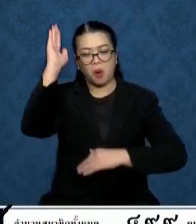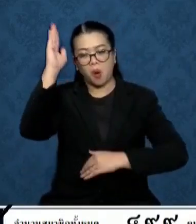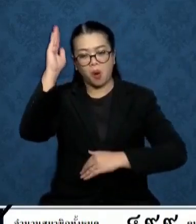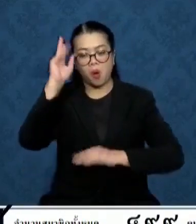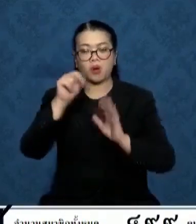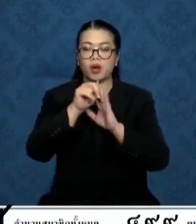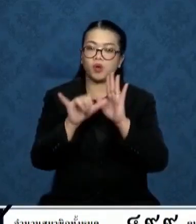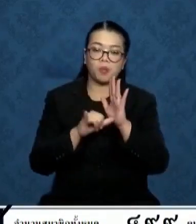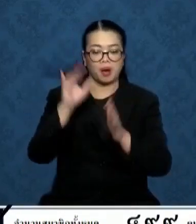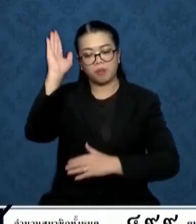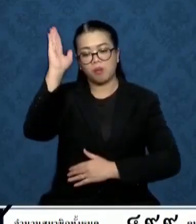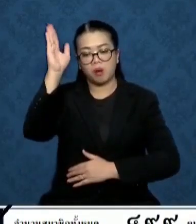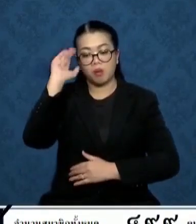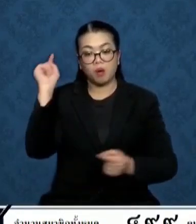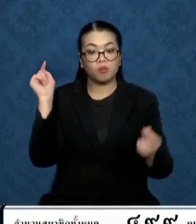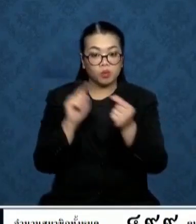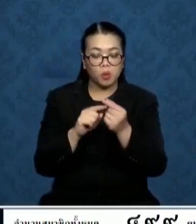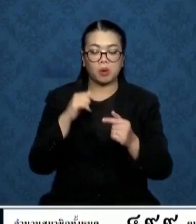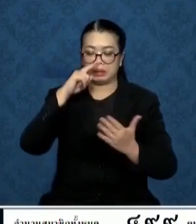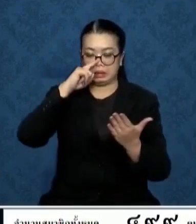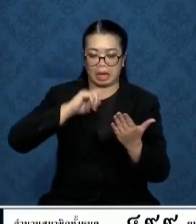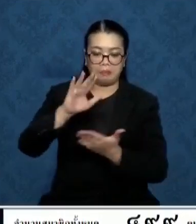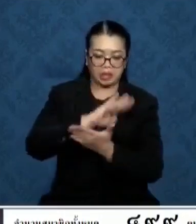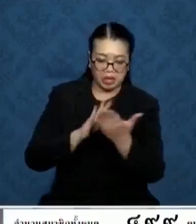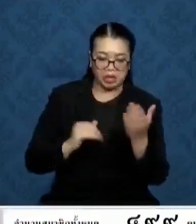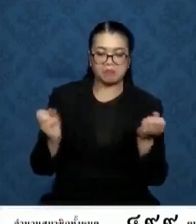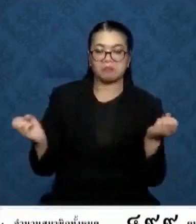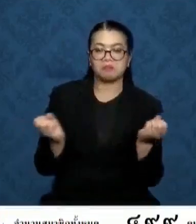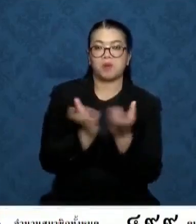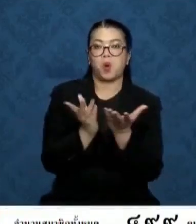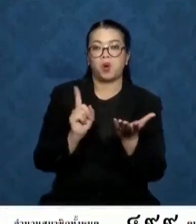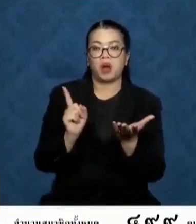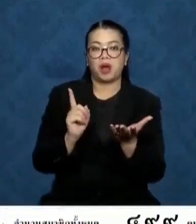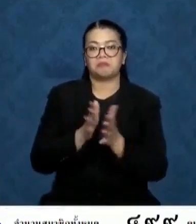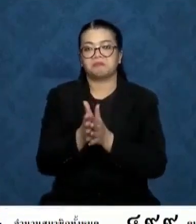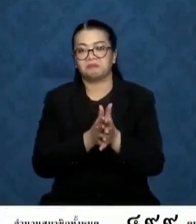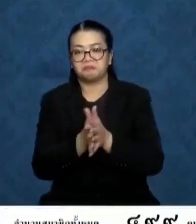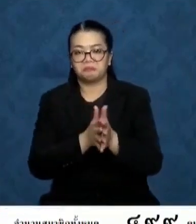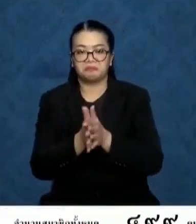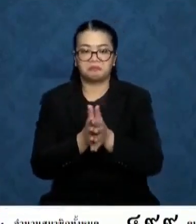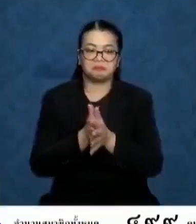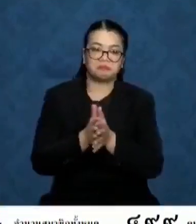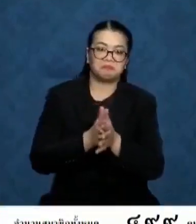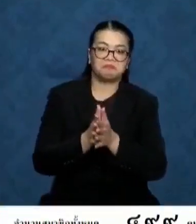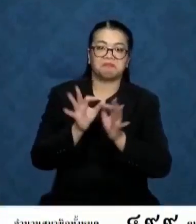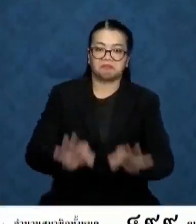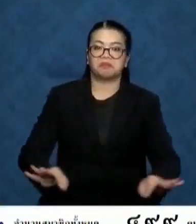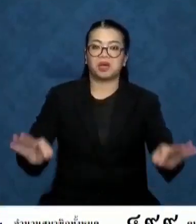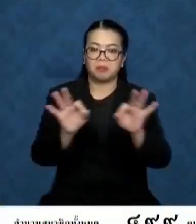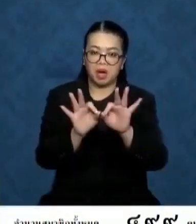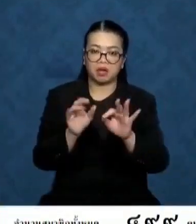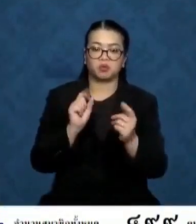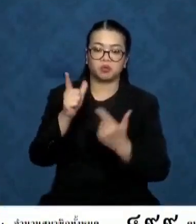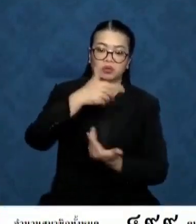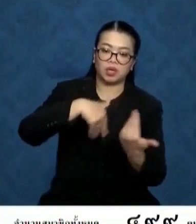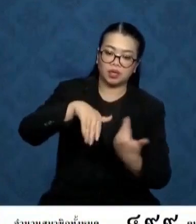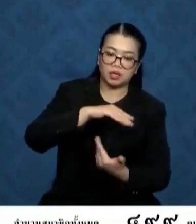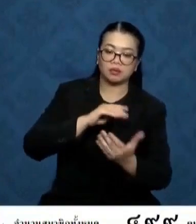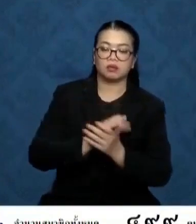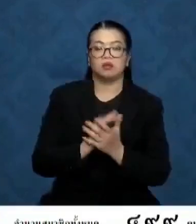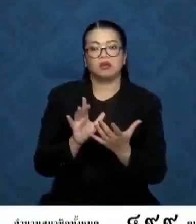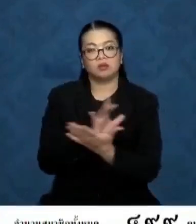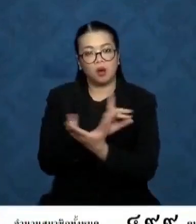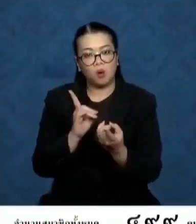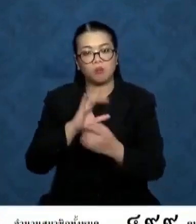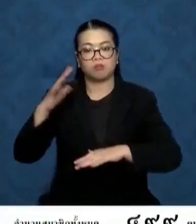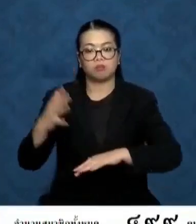ต่อรัฐสภาบอกว่าประเทศไทยกำลังเผชิญกับความท้าทายที่สำคัญทั้งในเชิงเศรษฐกิจสังคม